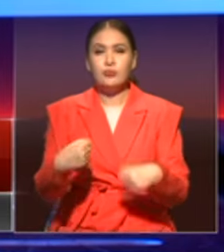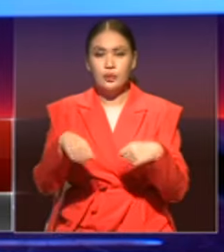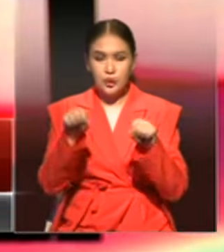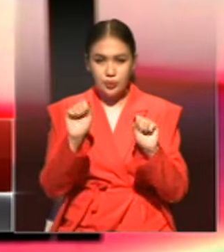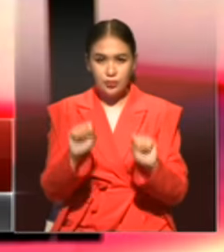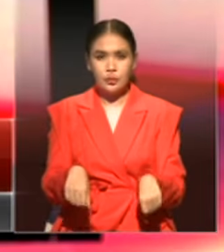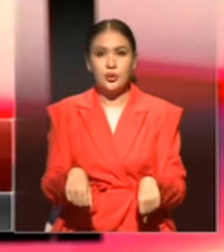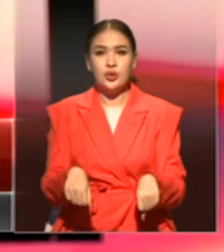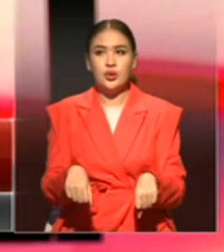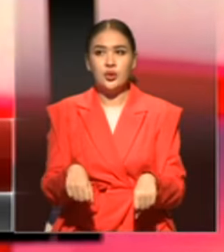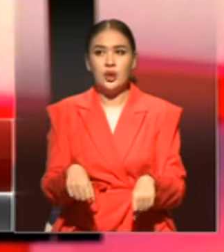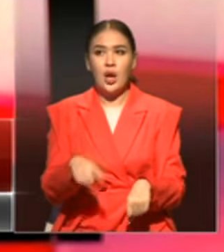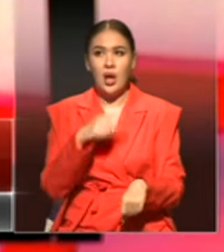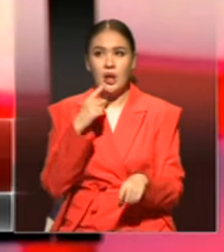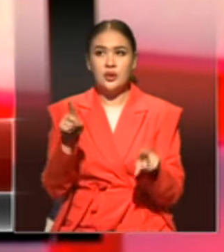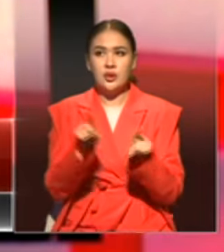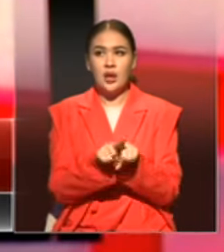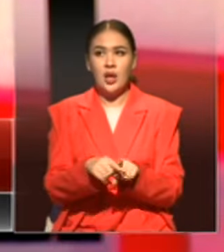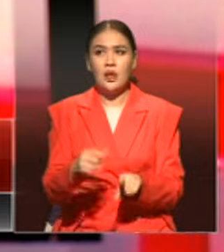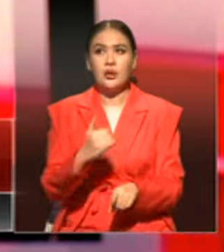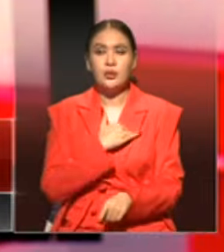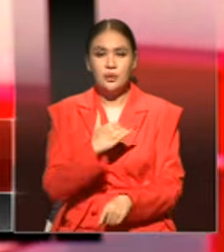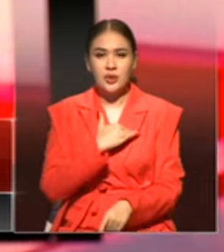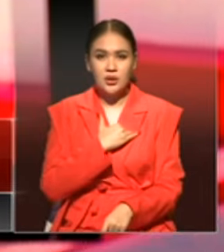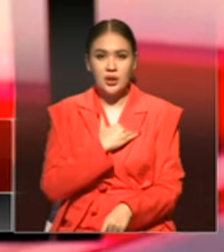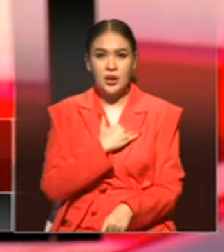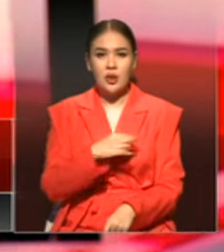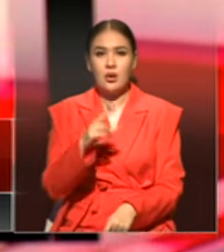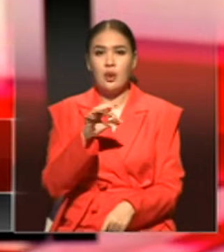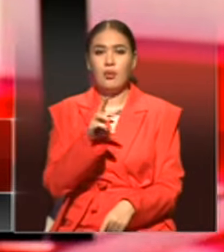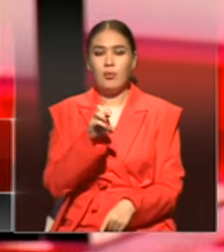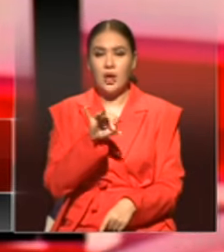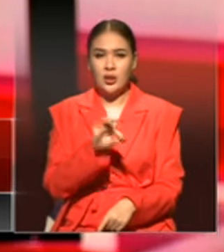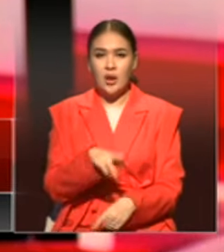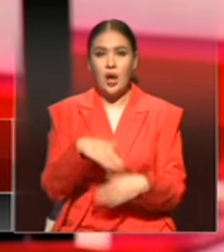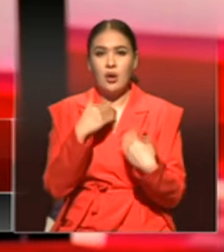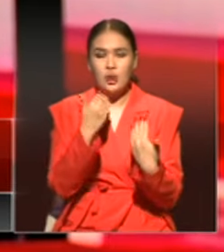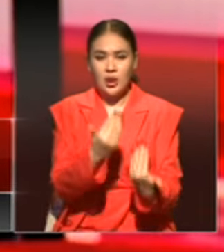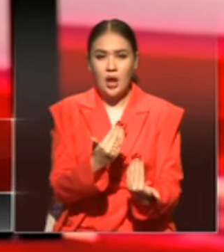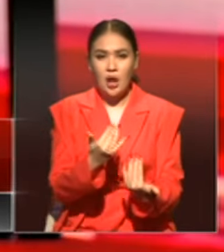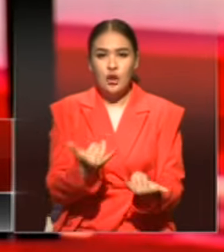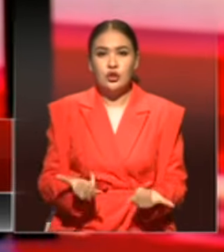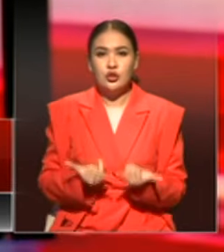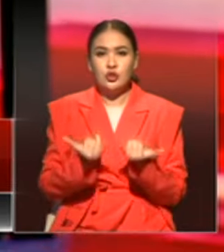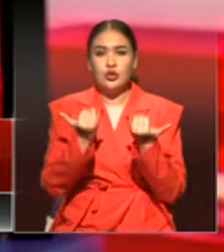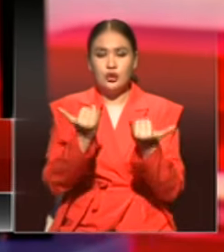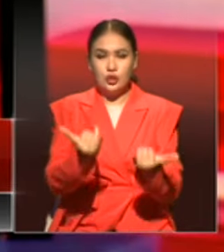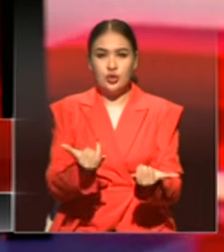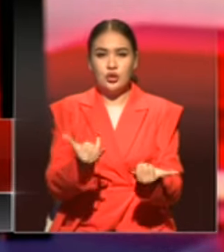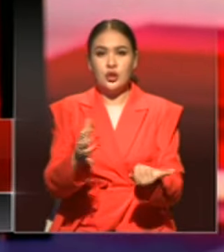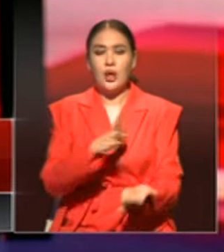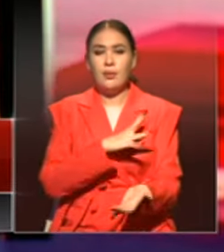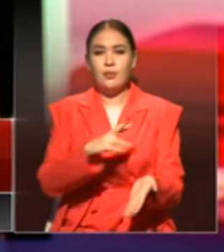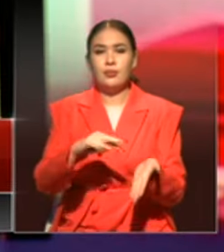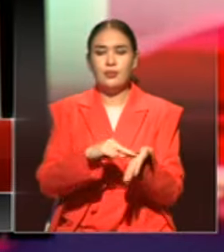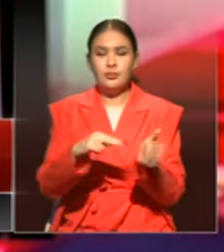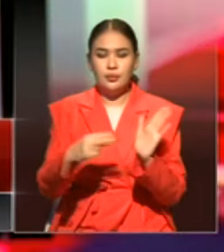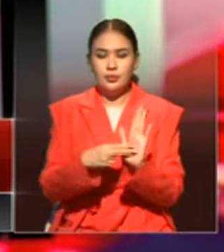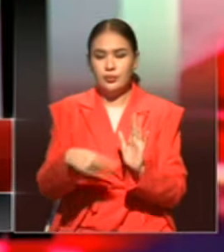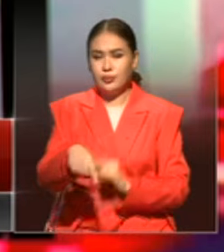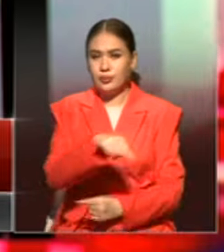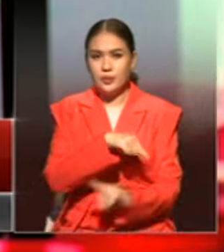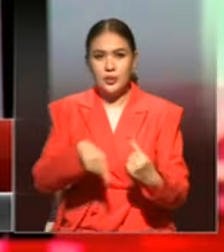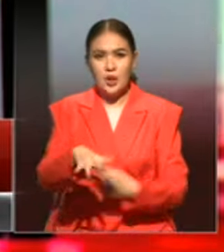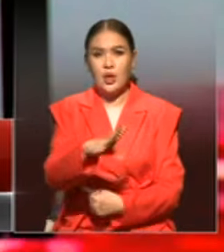деп демекші, жаңағы Абылай мырза айтпақшы, біздің компания уже оларға ұсыныс ретінде біздің бизнес планымызды берді. Жаңағы Абылай